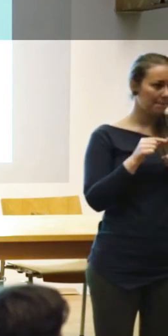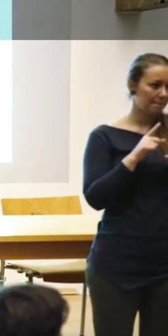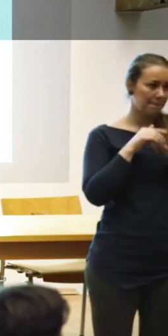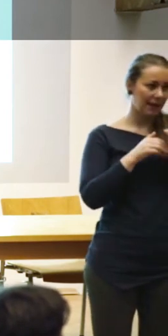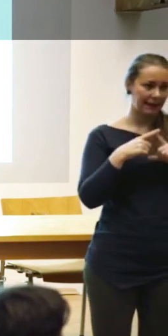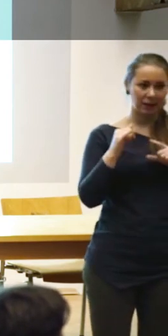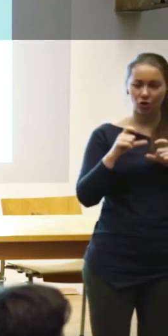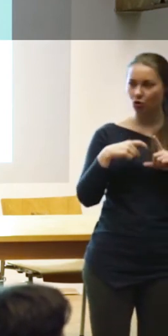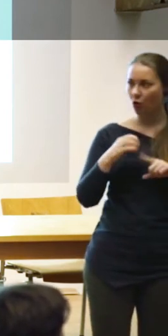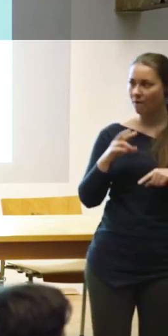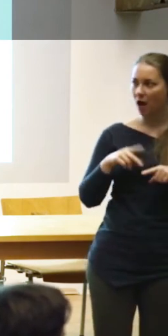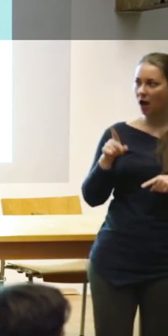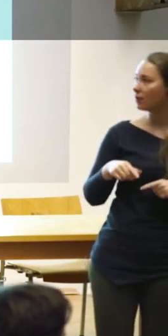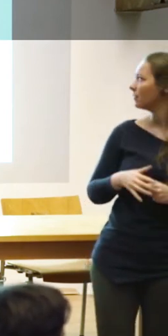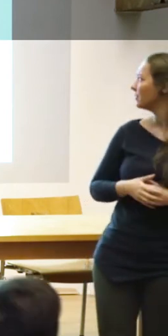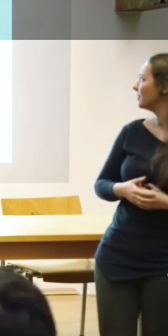Brna.